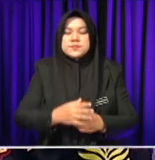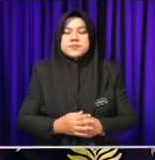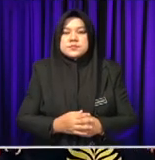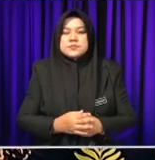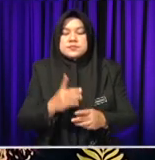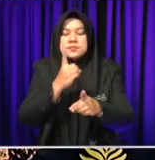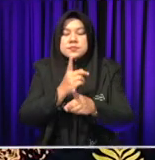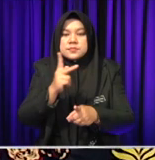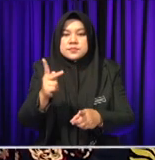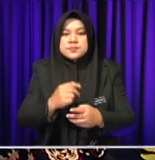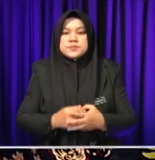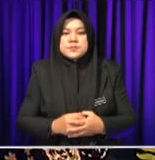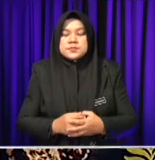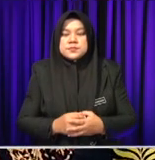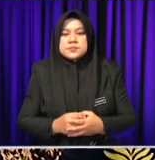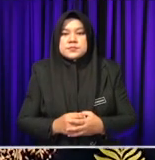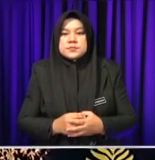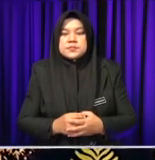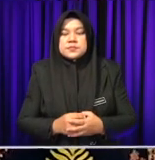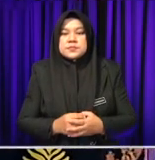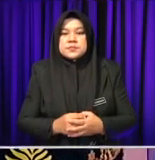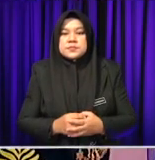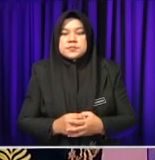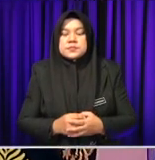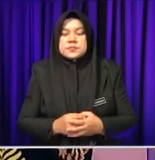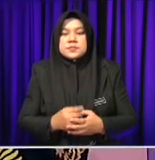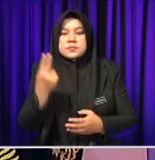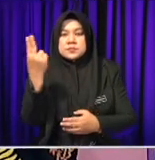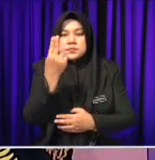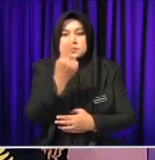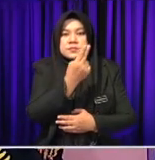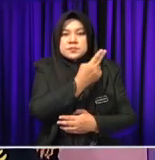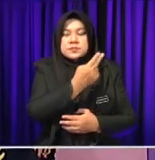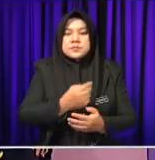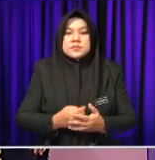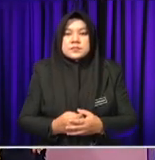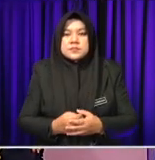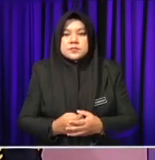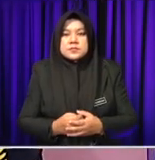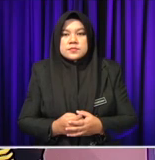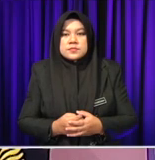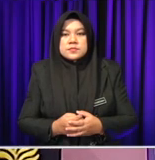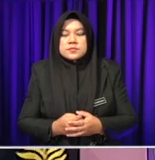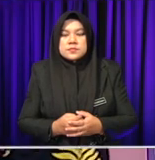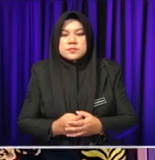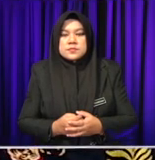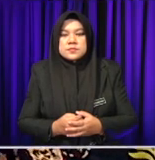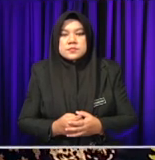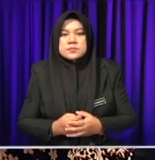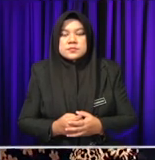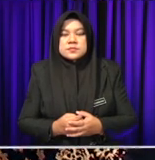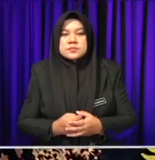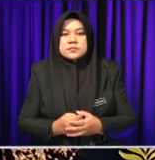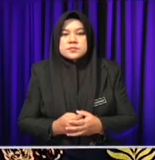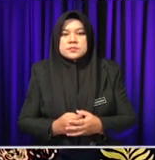sikit bacaan Adlin nanti Adlin ulang sikit Eh warajul tahabillah hijtama ok